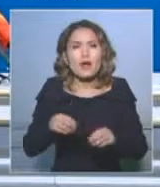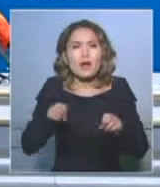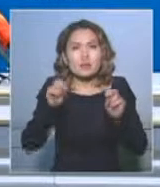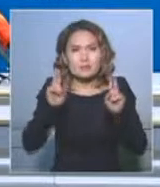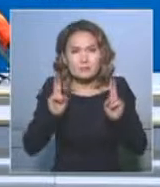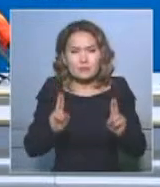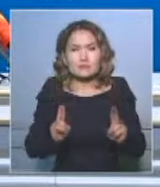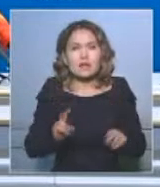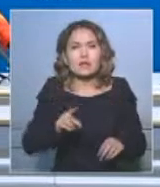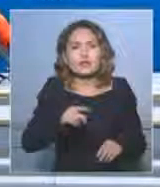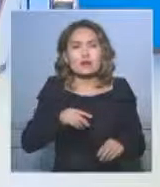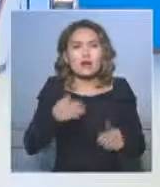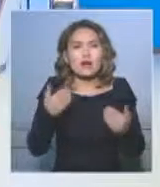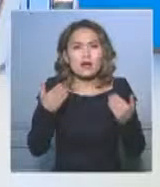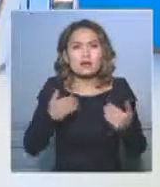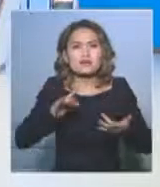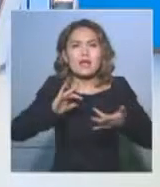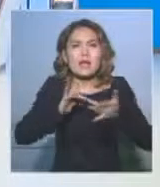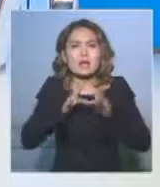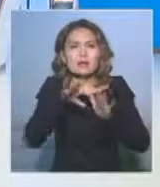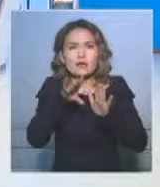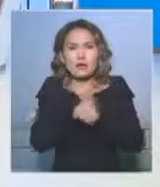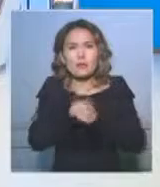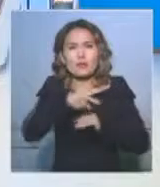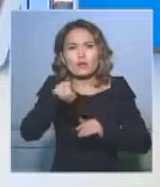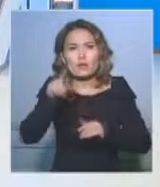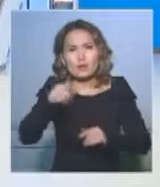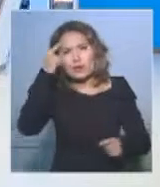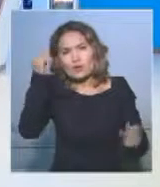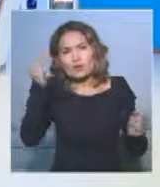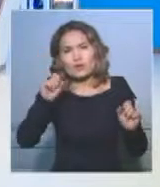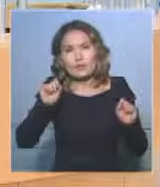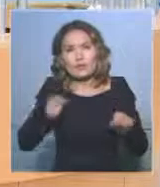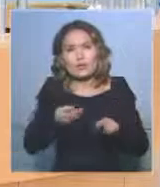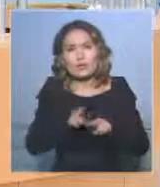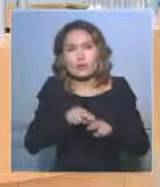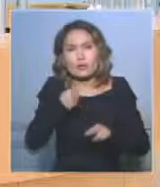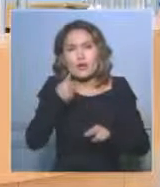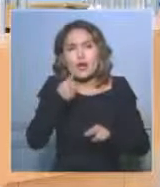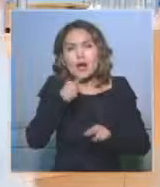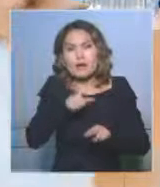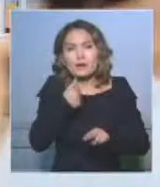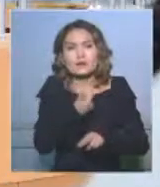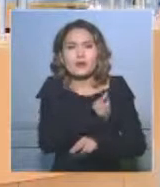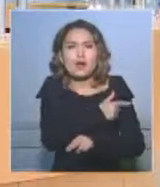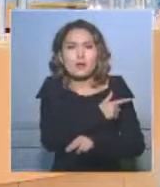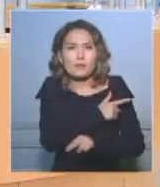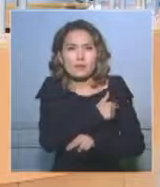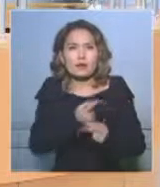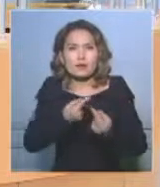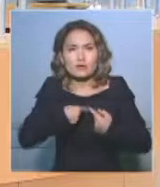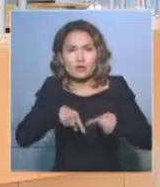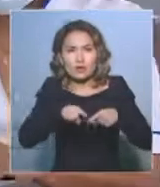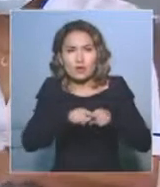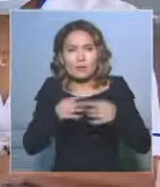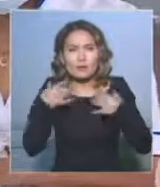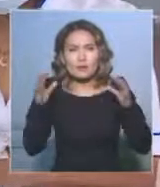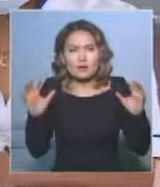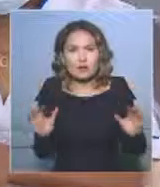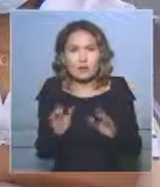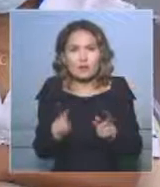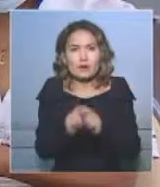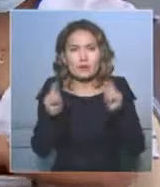сәйкестендіру нөмірін мәліметтер қорына енгізу арқылы анықтауға болады. Биыл медициналық сақтандыру қоры құрылып, келер жылдың 1